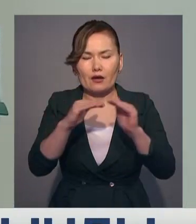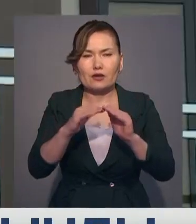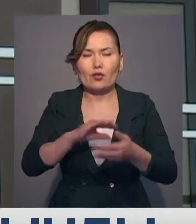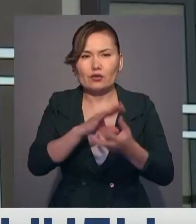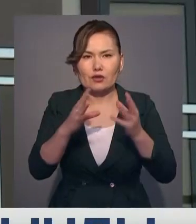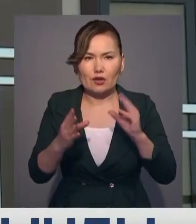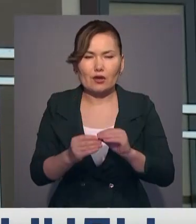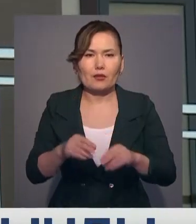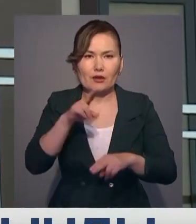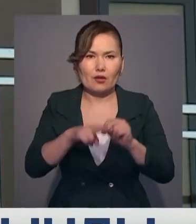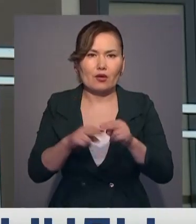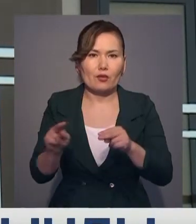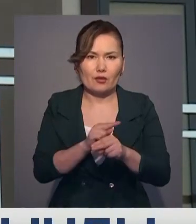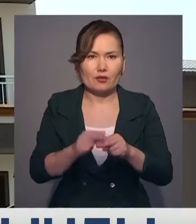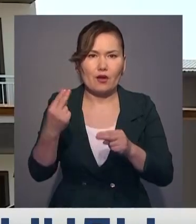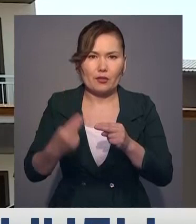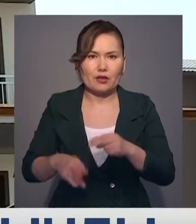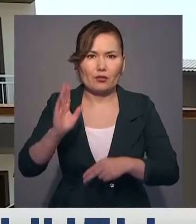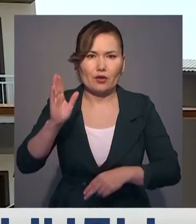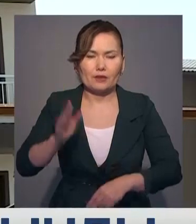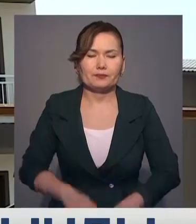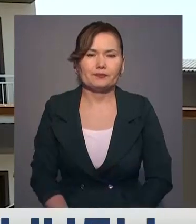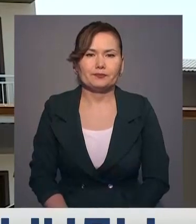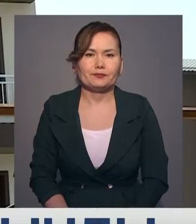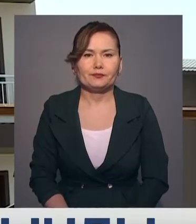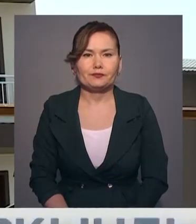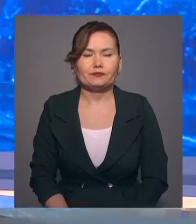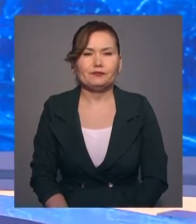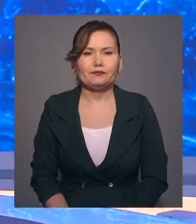Ардақ Айбарлы, Қуаныш Түргенбаев, Хабар 24, Алматы облысынан.